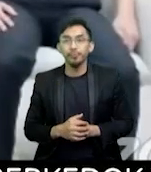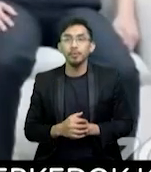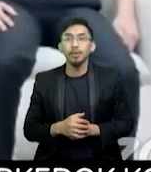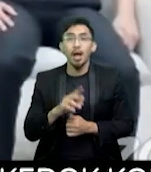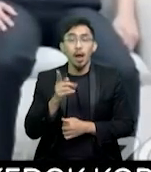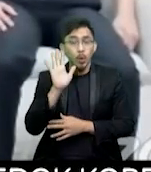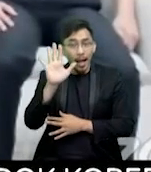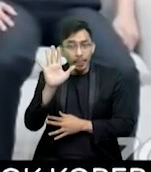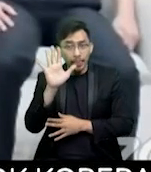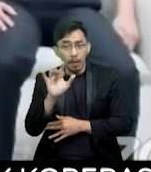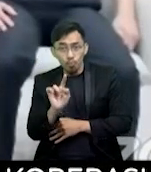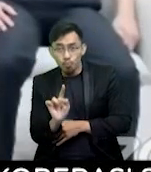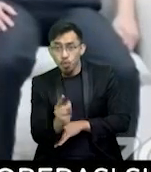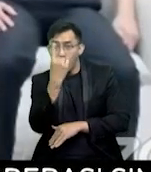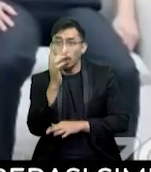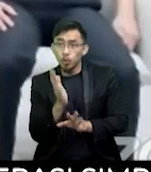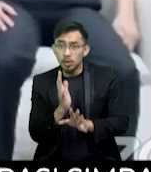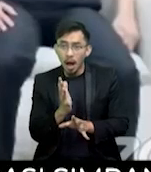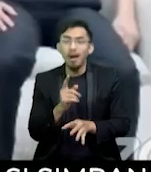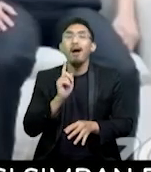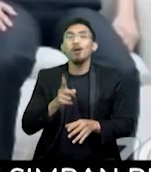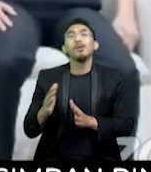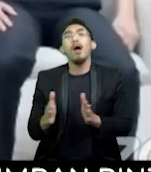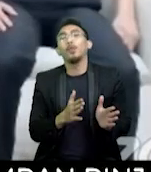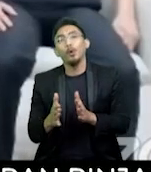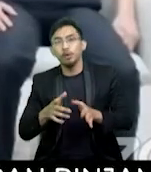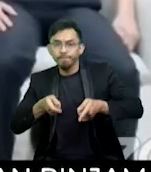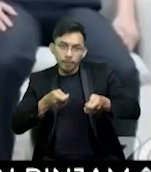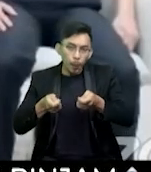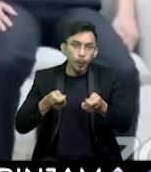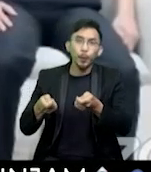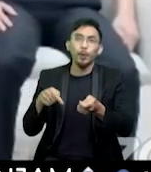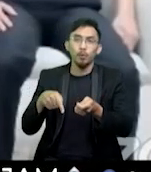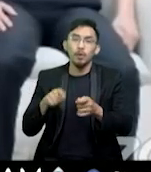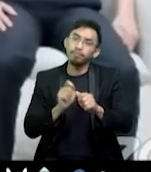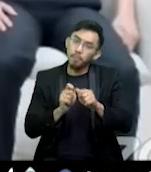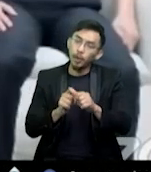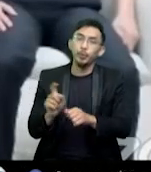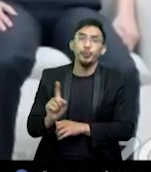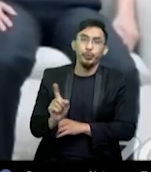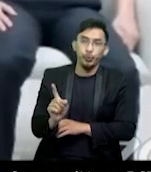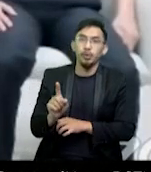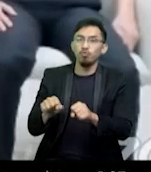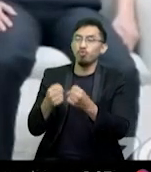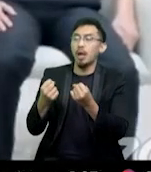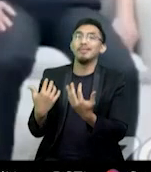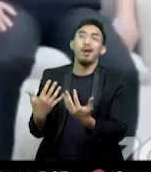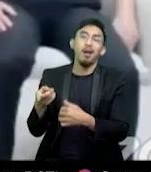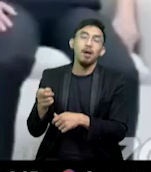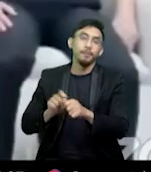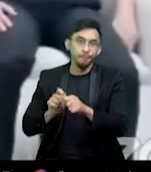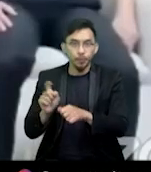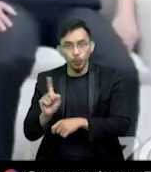2 kereta api harus kita kirim ke Inka Madiun ya untuk dibenerin ya diperbaiki sisa-sisa